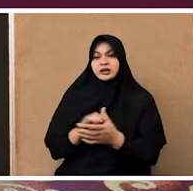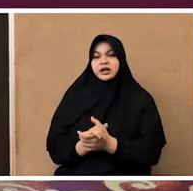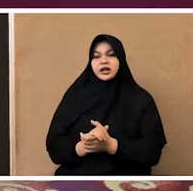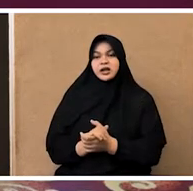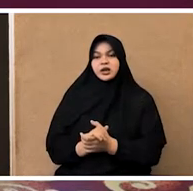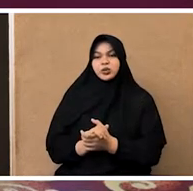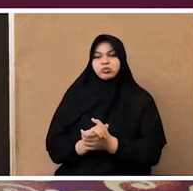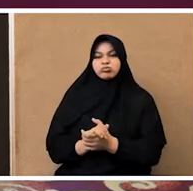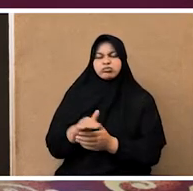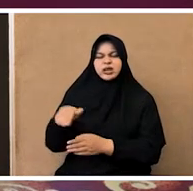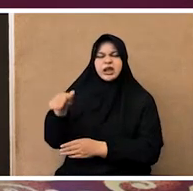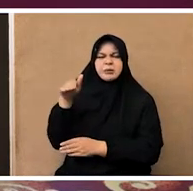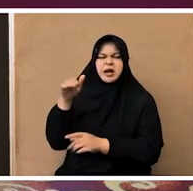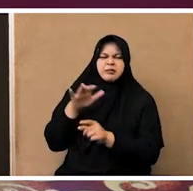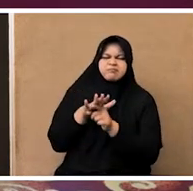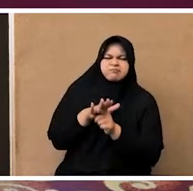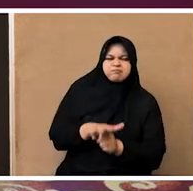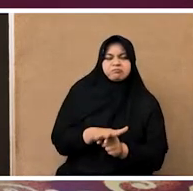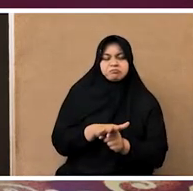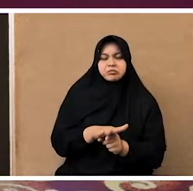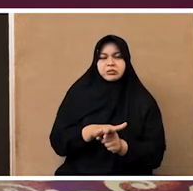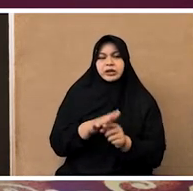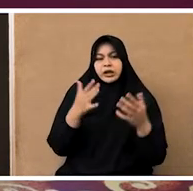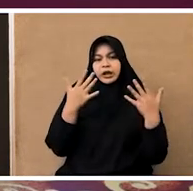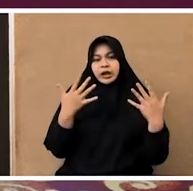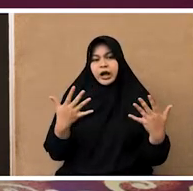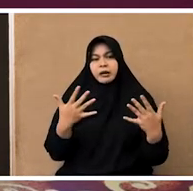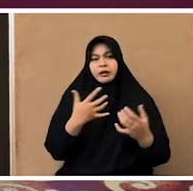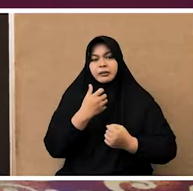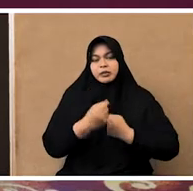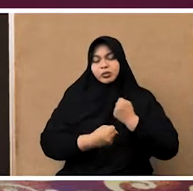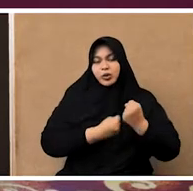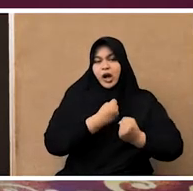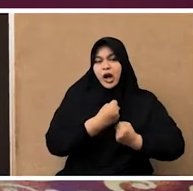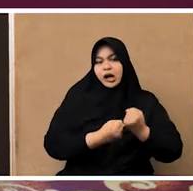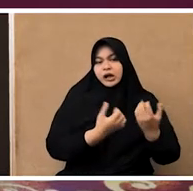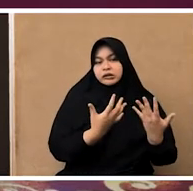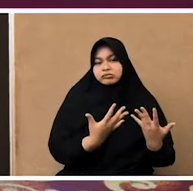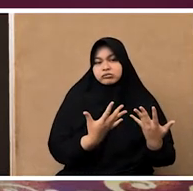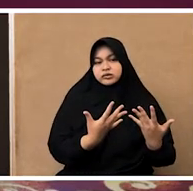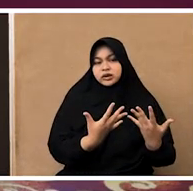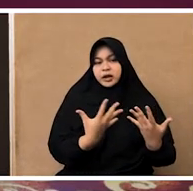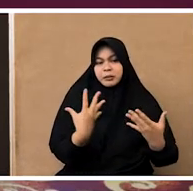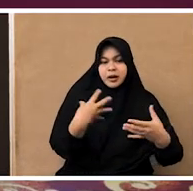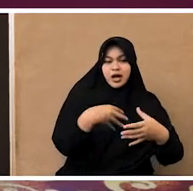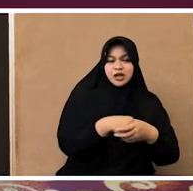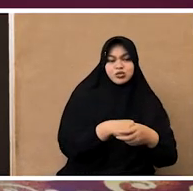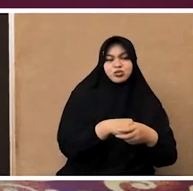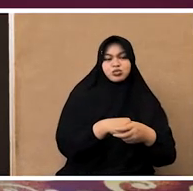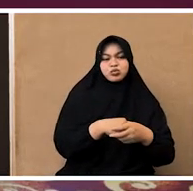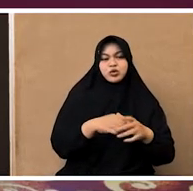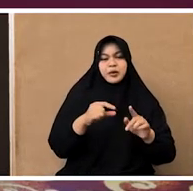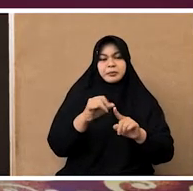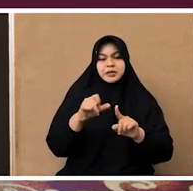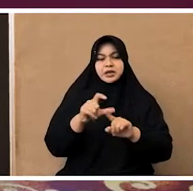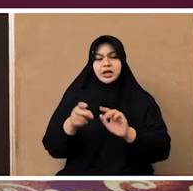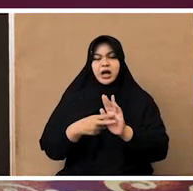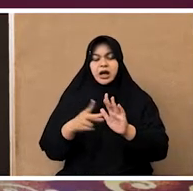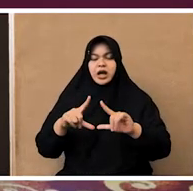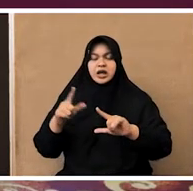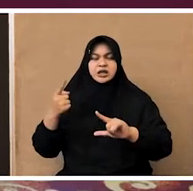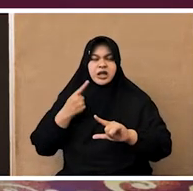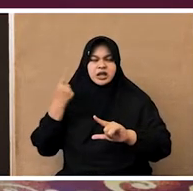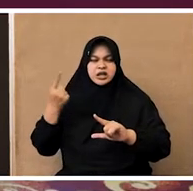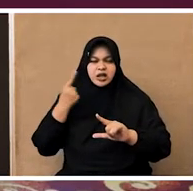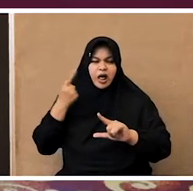kriminalisasinya Kenapa kemudian suatu perbuatan lalu dikategorikan sebuah perbuatan pidana dan selalu